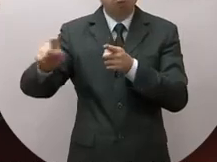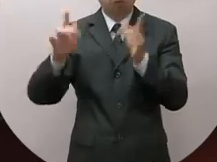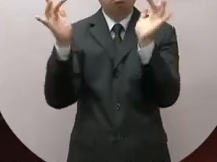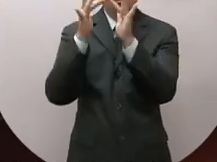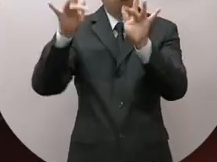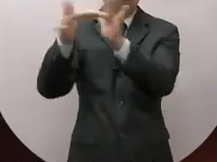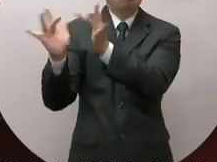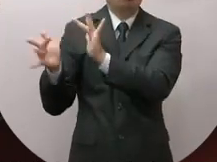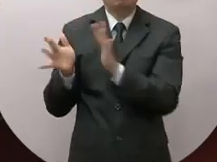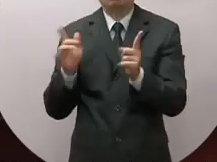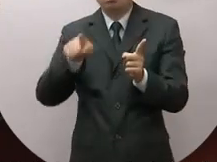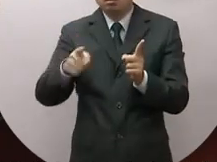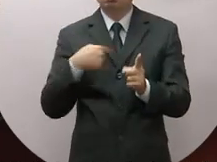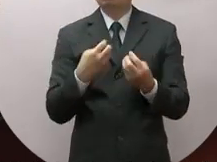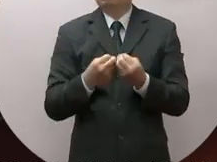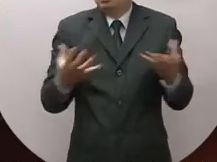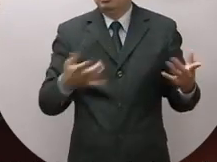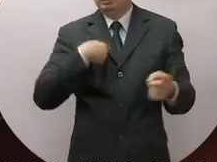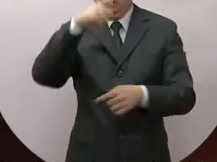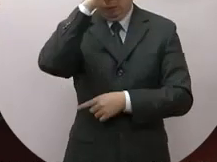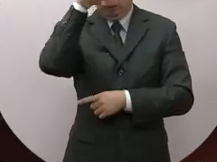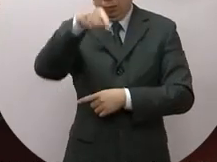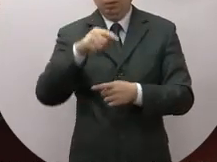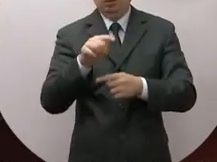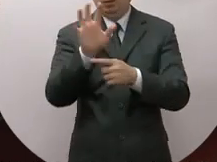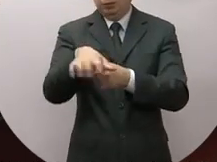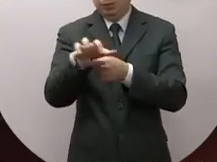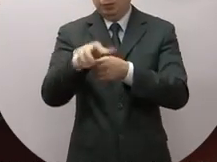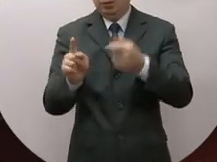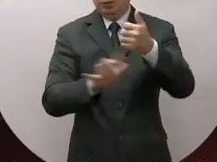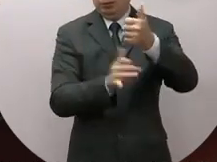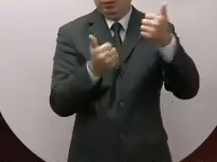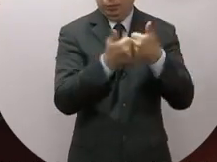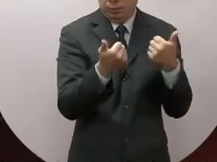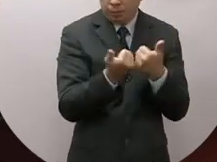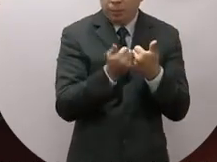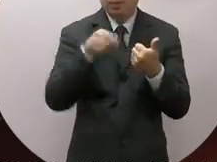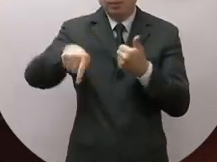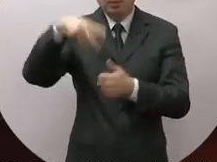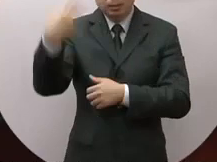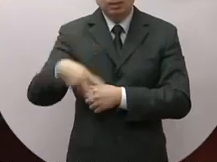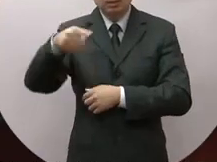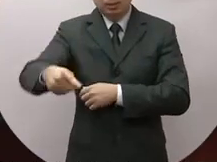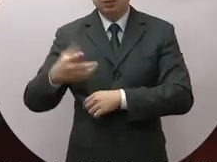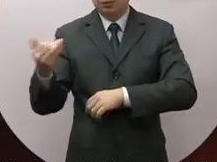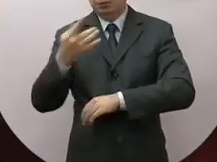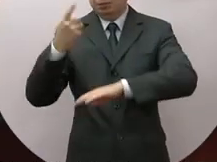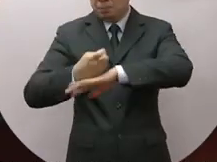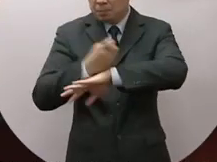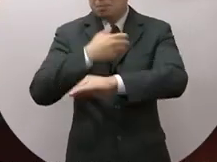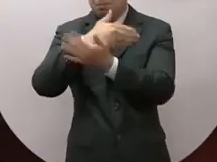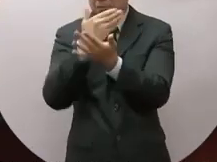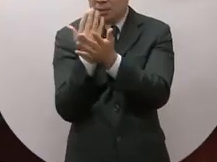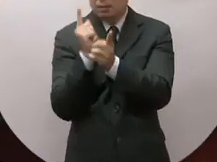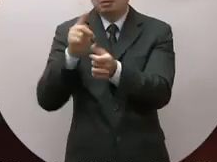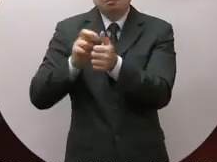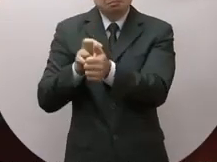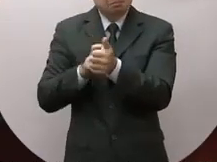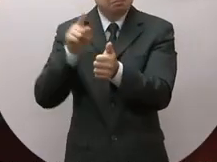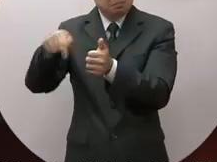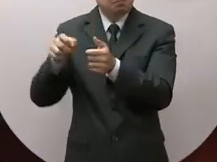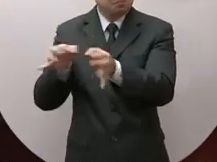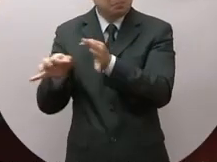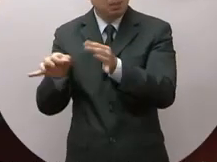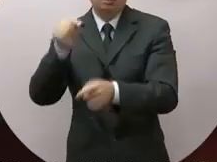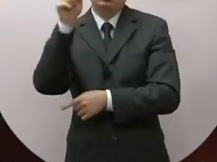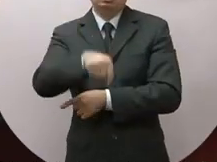政院立即责成农委会进行，包括水产养殖业者他们的损失调查。而且因为这不是天灾，农